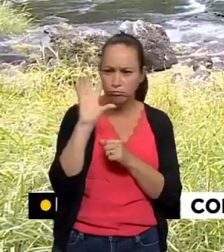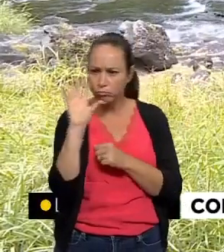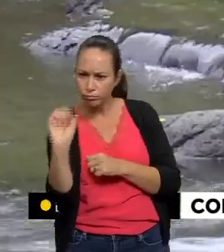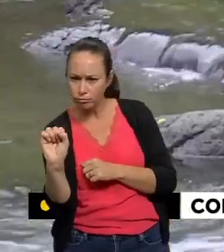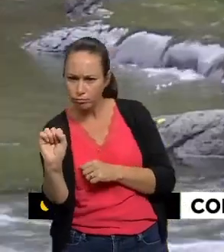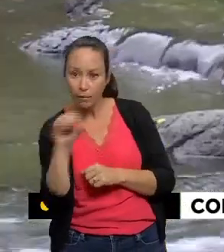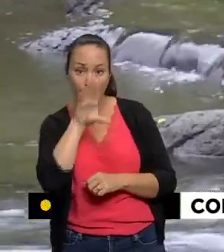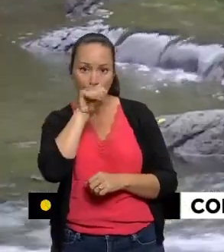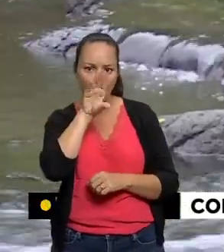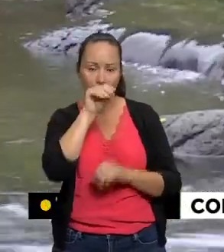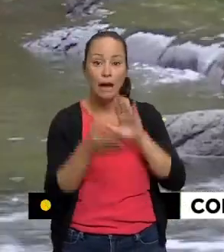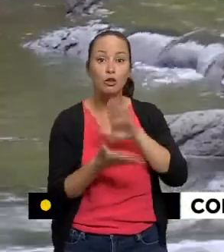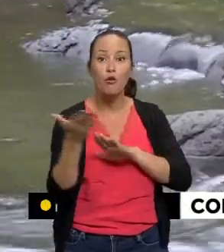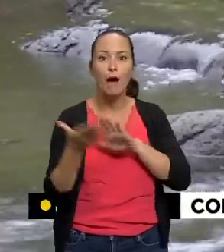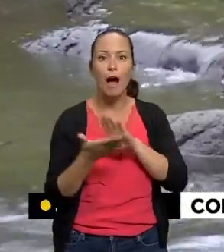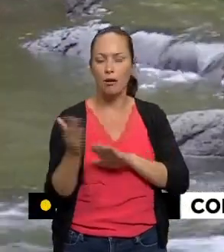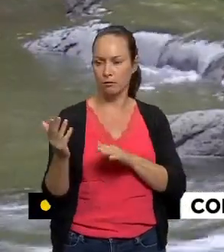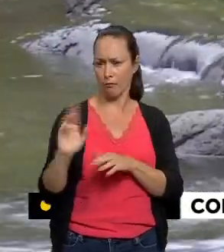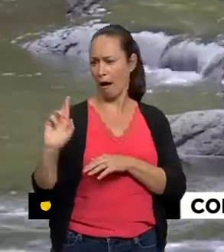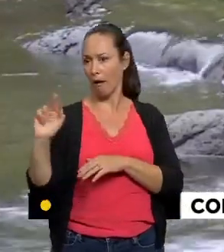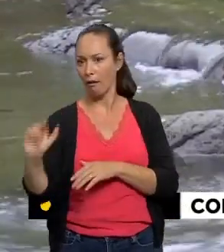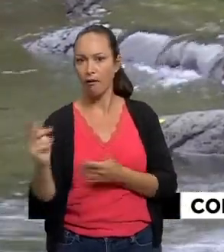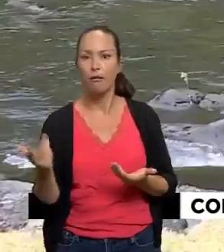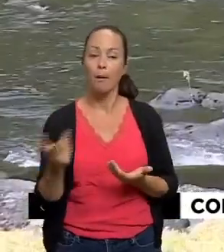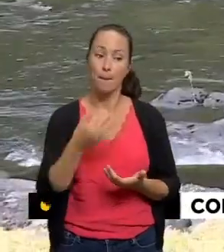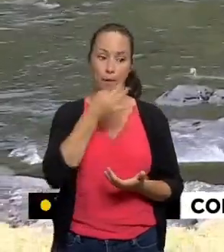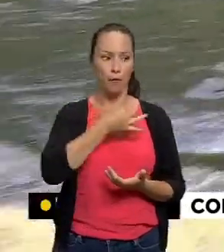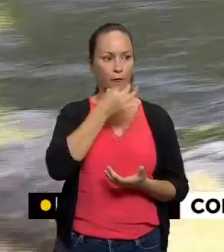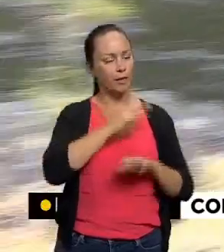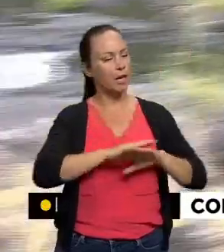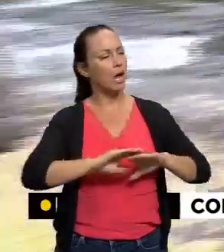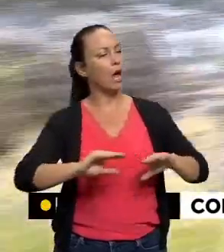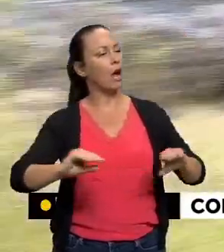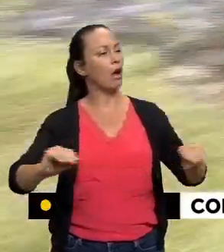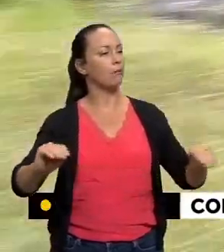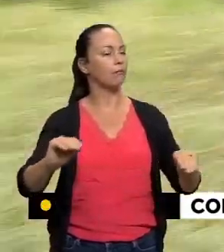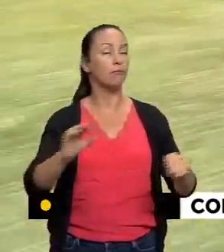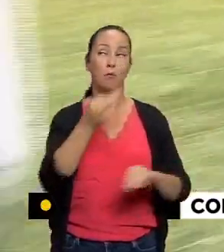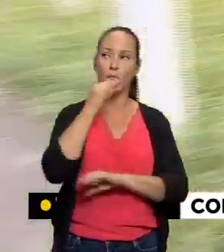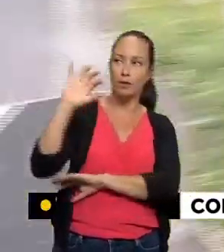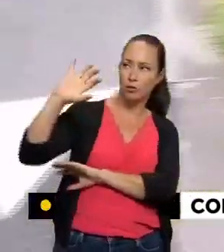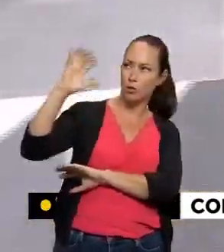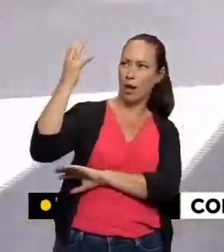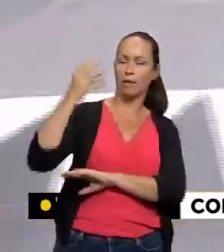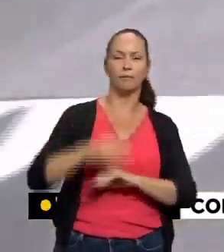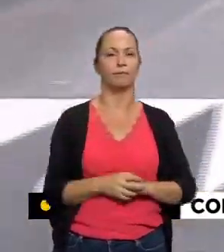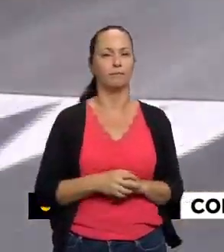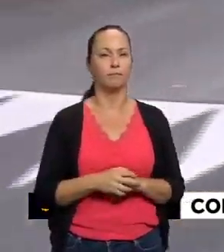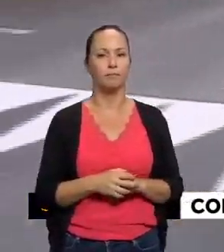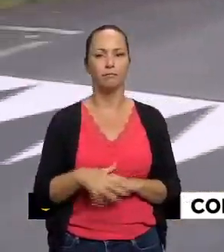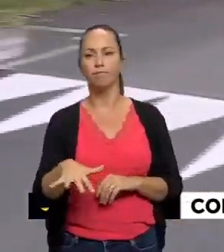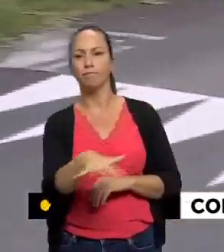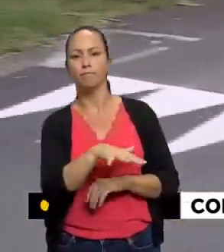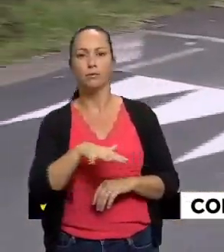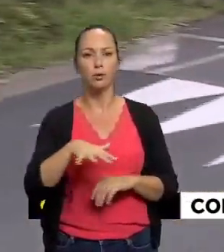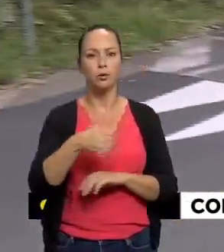Ce canard sauvage profite du silence et de ses moments de solitude pour s'offrir une pause bronzage sous le soleil de Saint-Joseph.